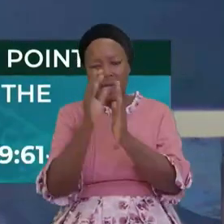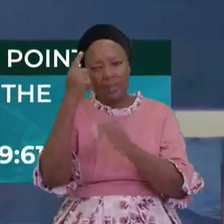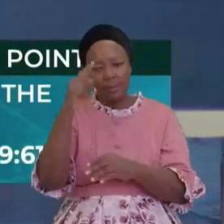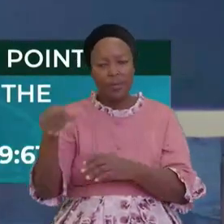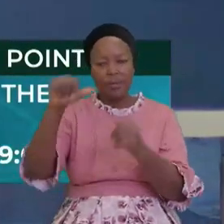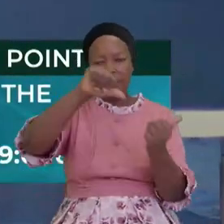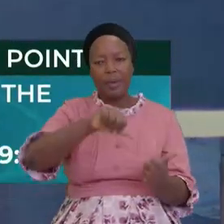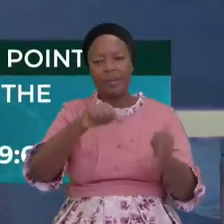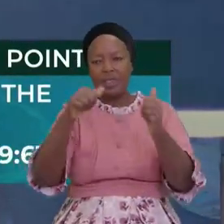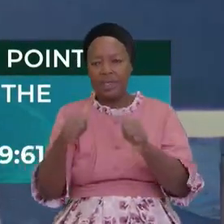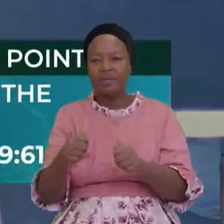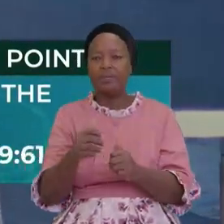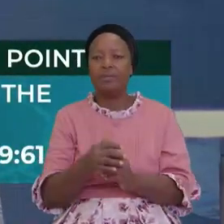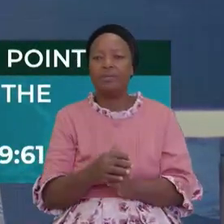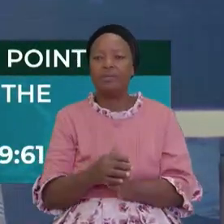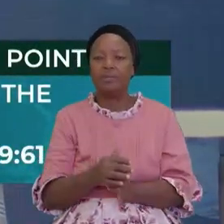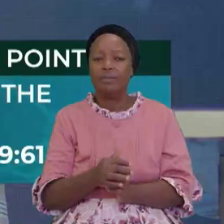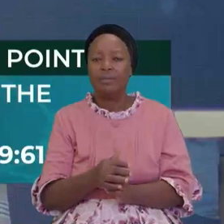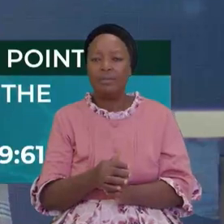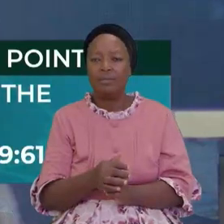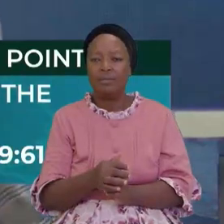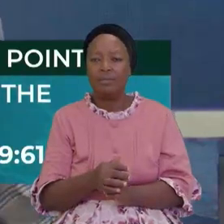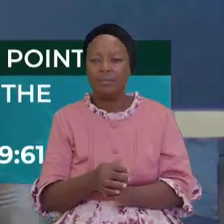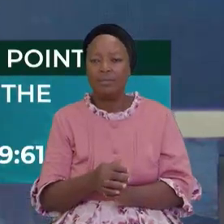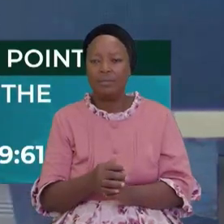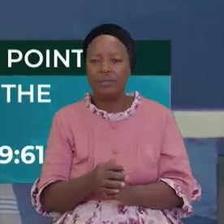Pourquoi est-ce que l'homme a demandé le baptême?